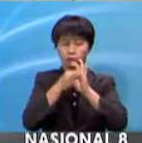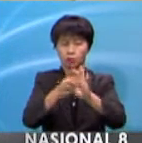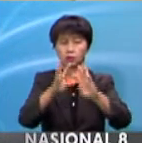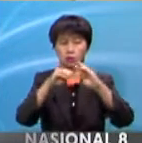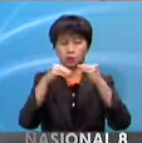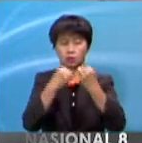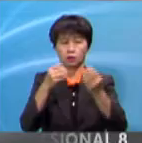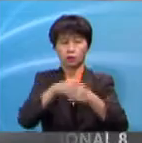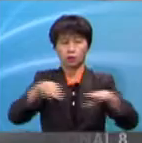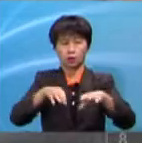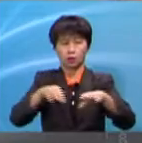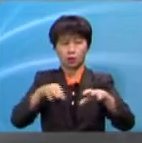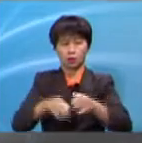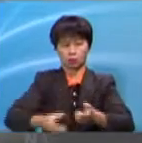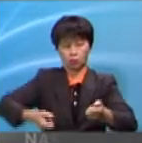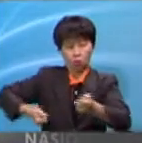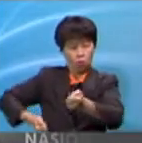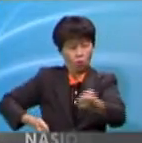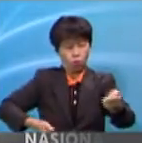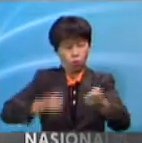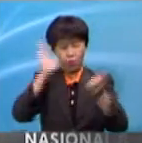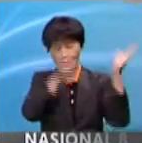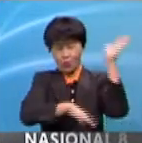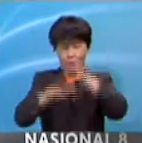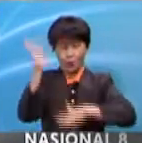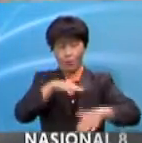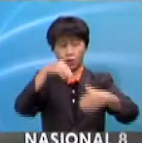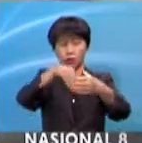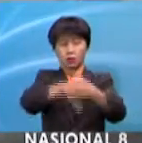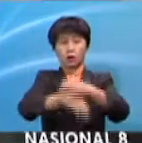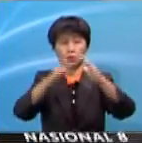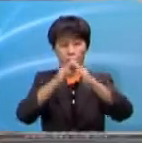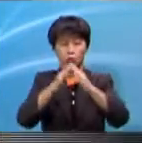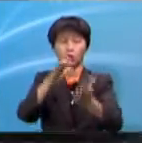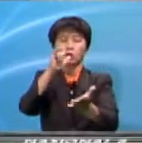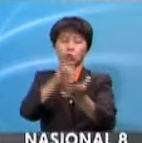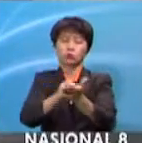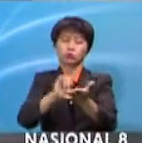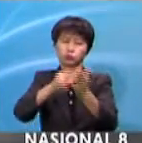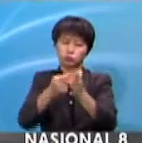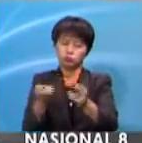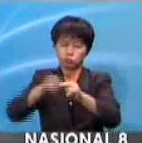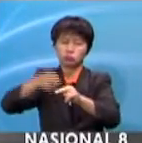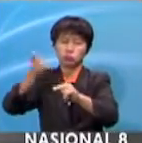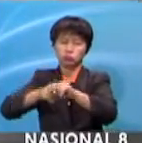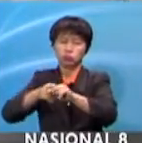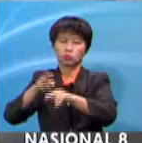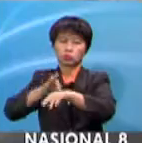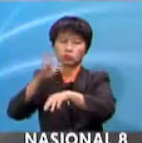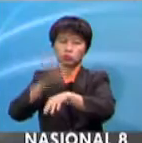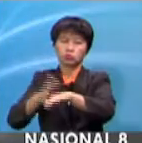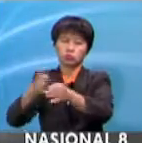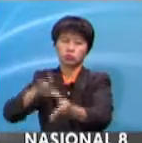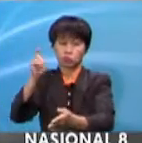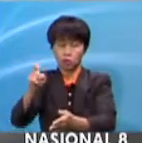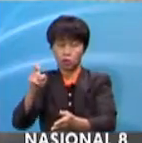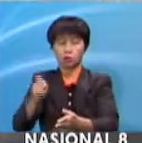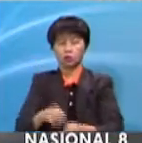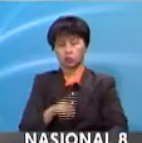dalam pelaksanaan fogging atau semburan kabus dalam rumah antara punca peningkatan kes maut itu. Setakat semalam,